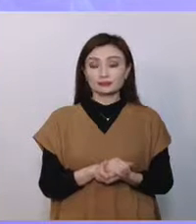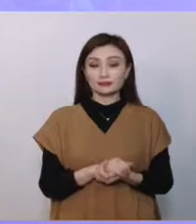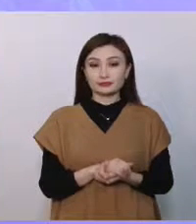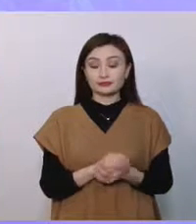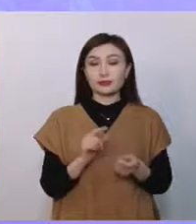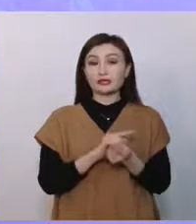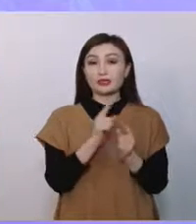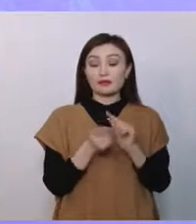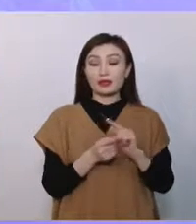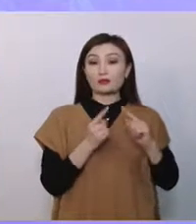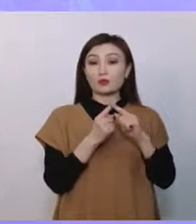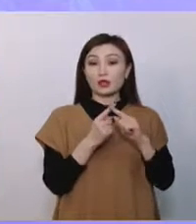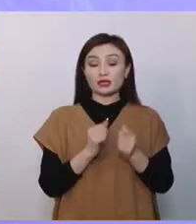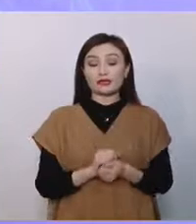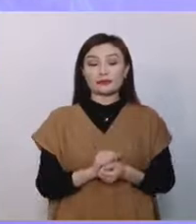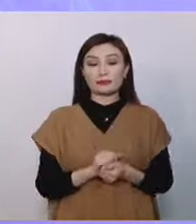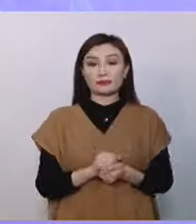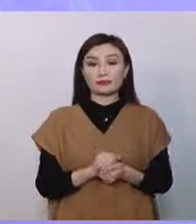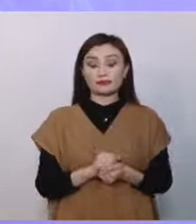заменим умножения